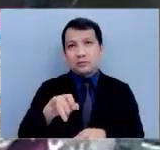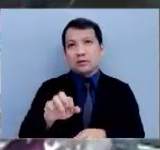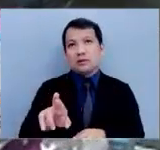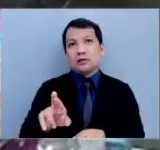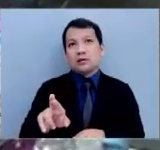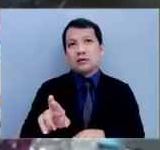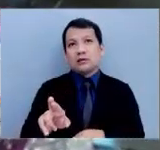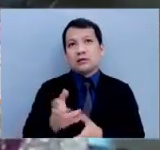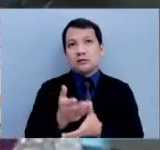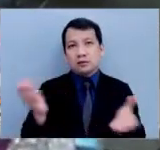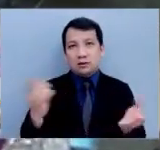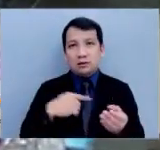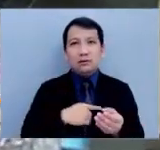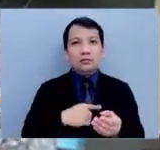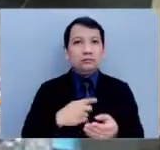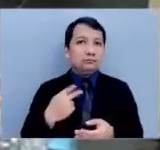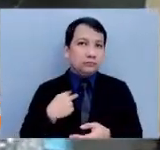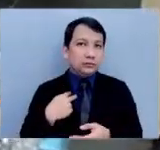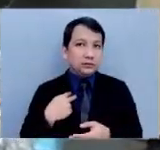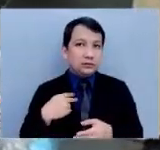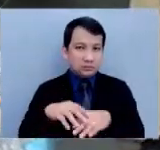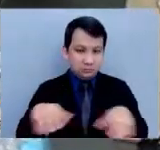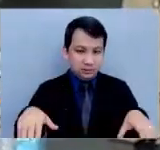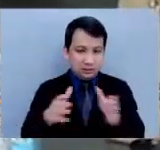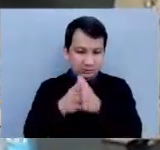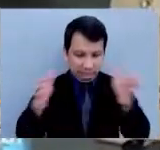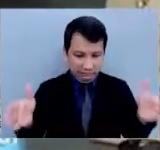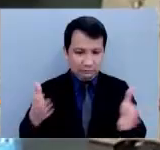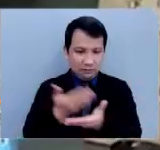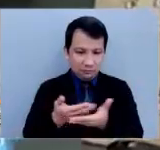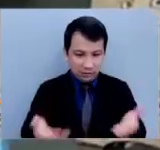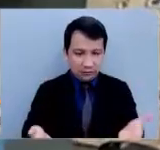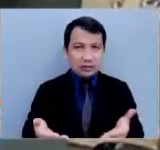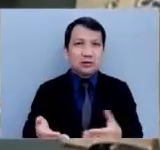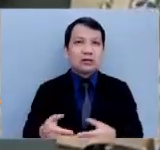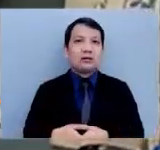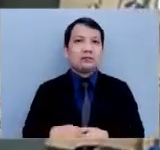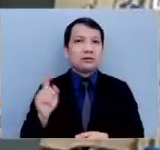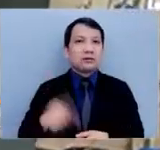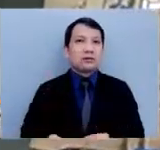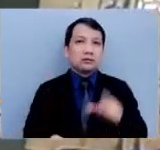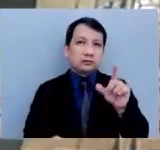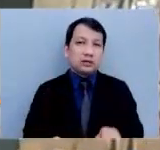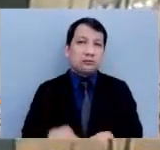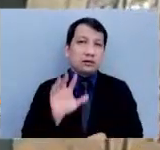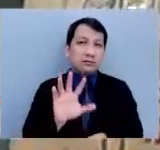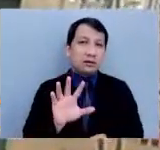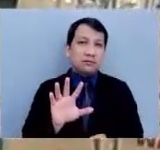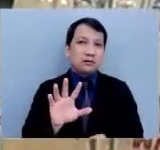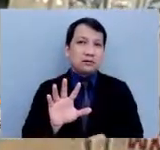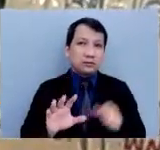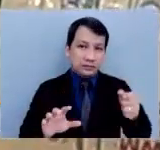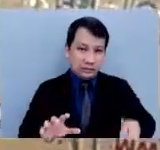kanila, eh talagang nakabalandra din dito yung naglalakyan nila mga bagahe na hindi buhaba sa 5 yung bilang kada